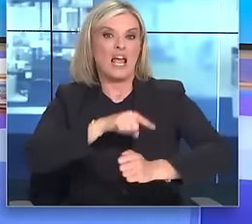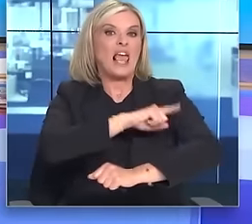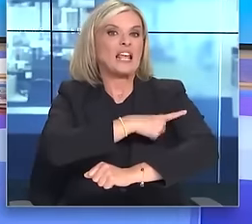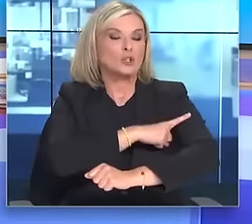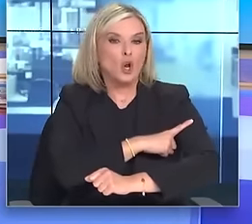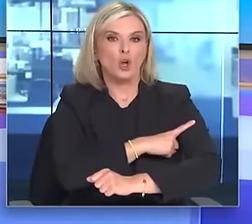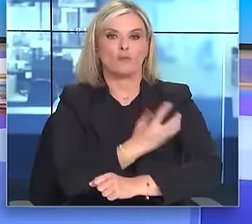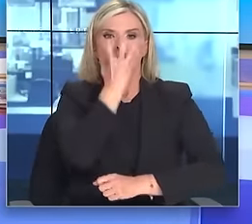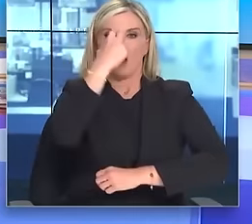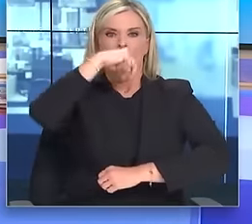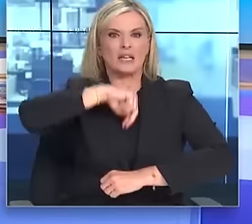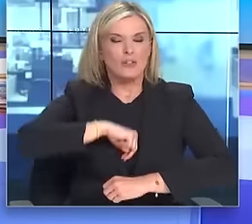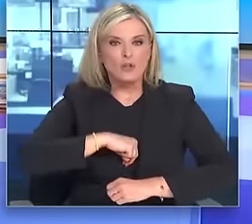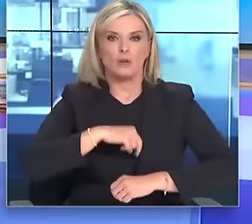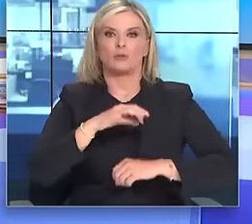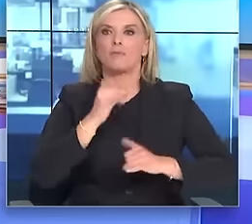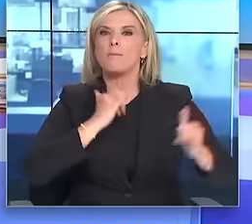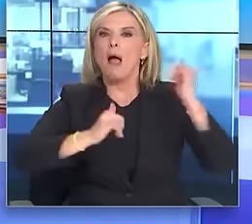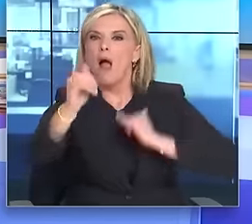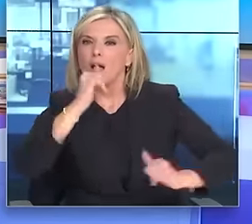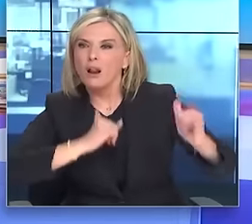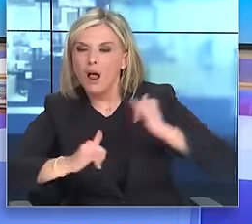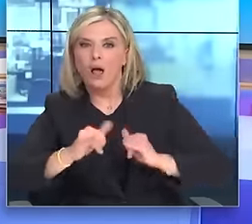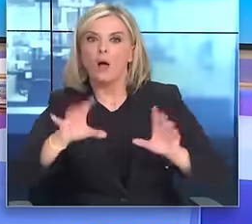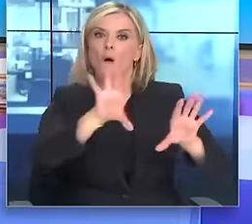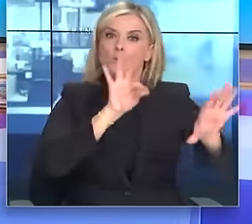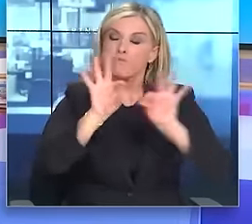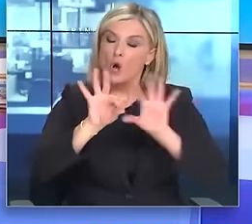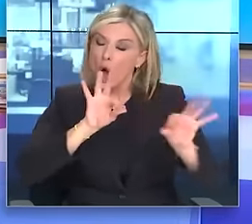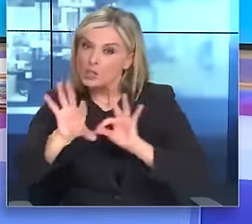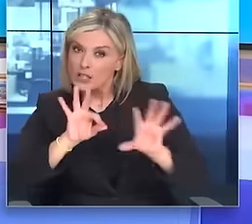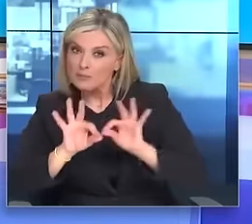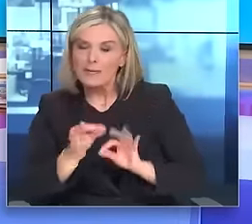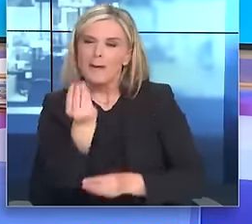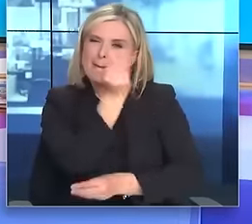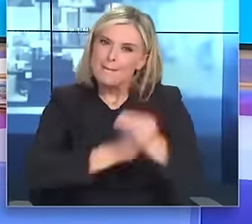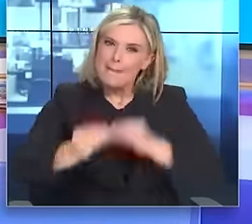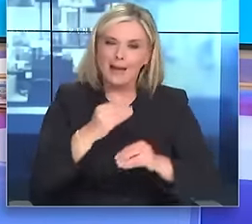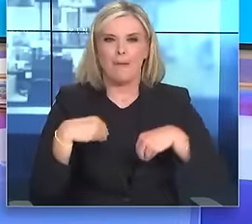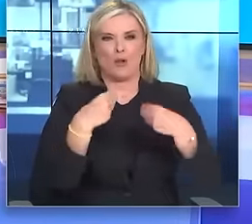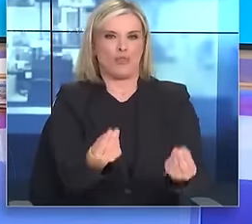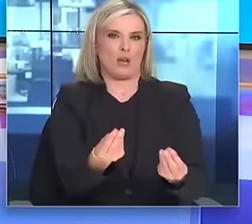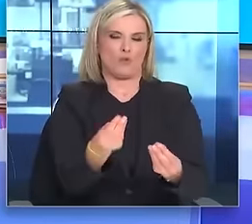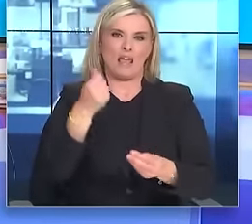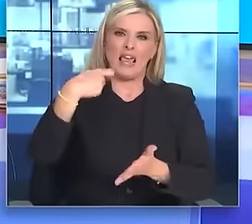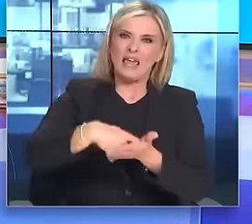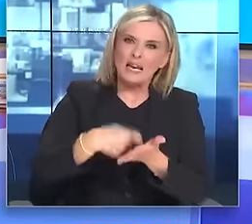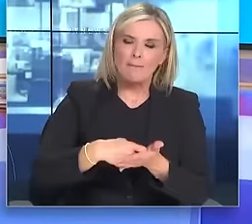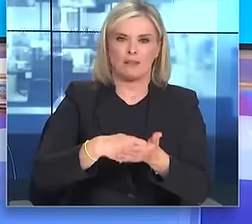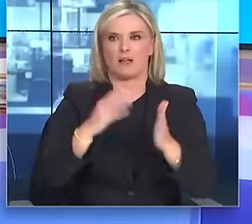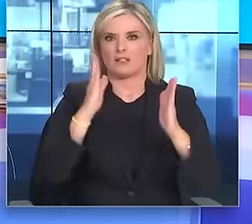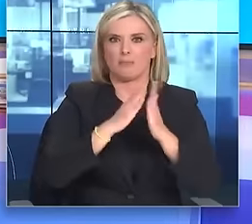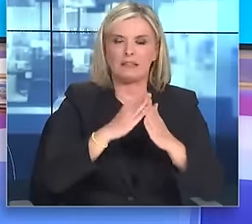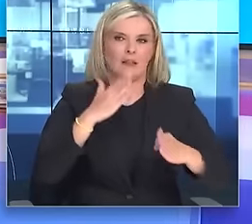νησιά, απομακρυνμένες περιοχές. Φροντίζουμε και κοιτάμε να δούμε τι πρόσθετα κίνητρα, ακόμα περισσότερα μπορούμε να δώσουμε στους γιατρούς για να πάνε